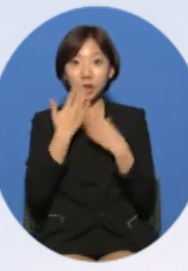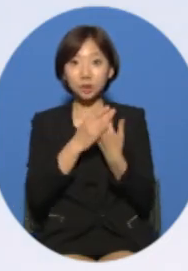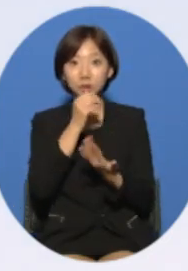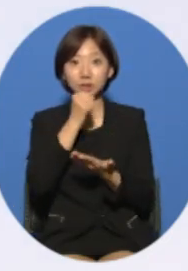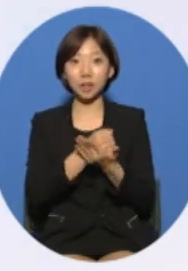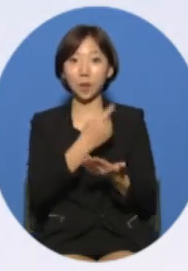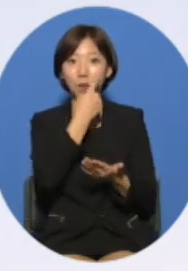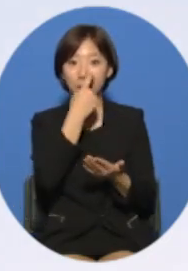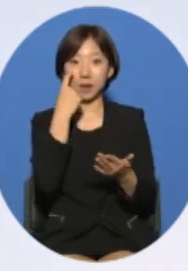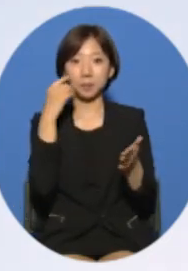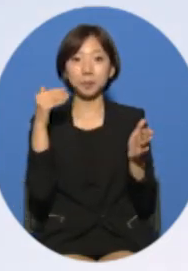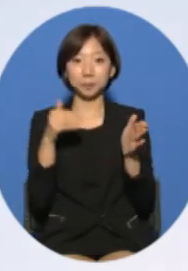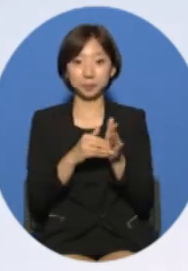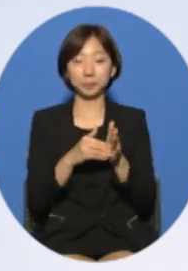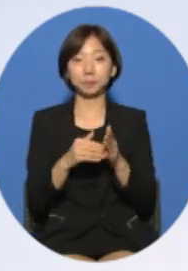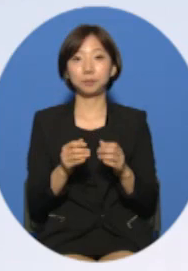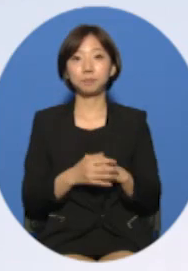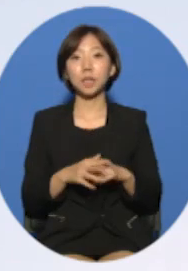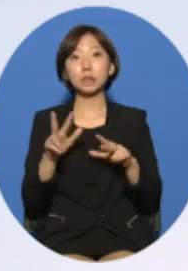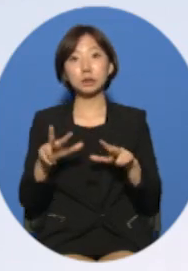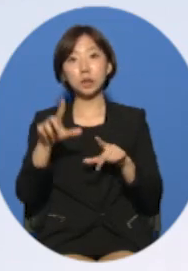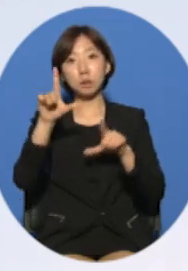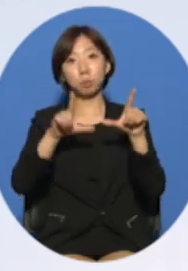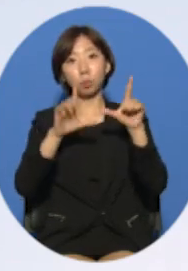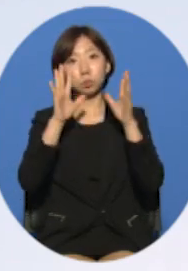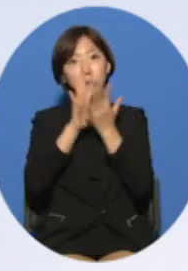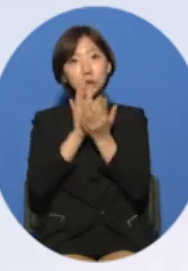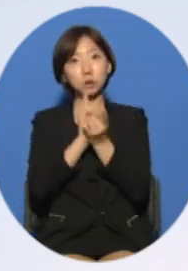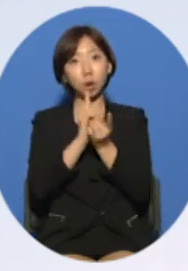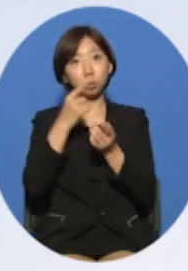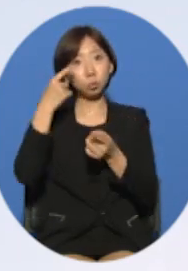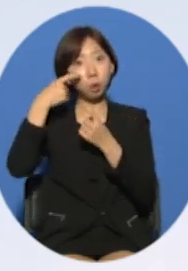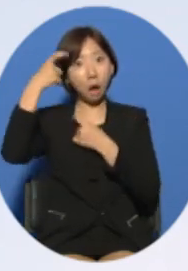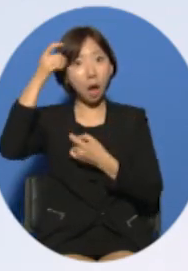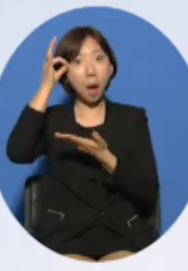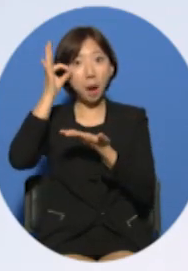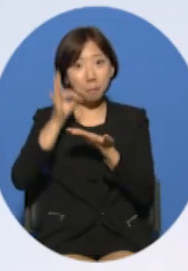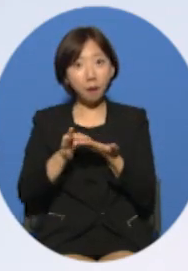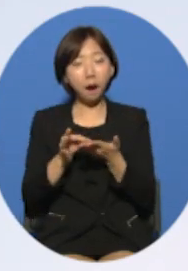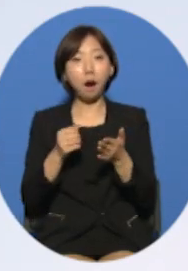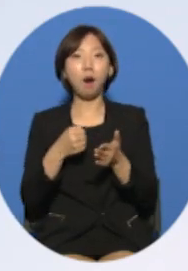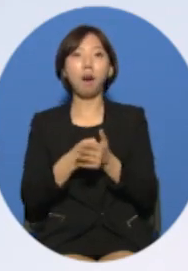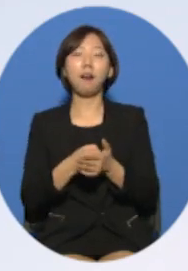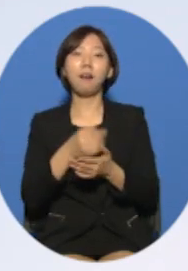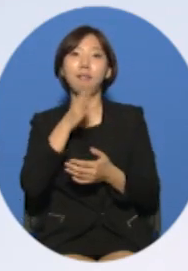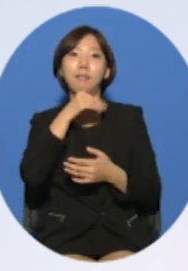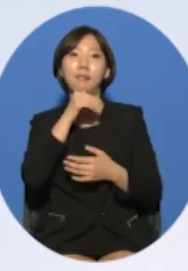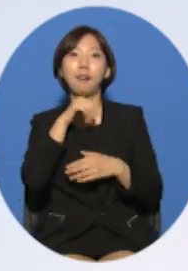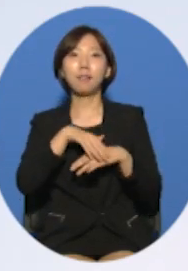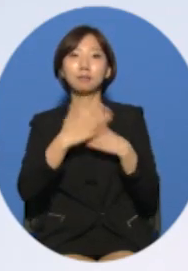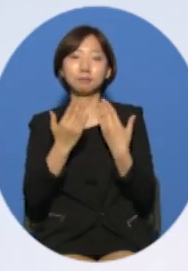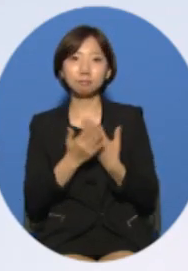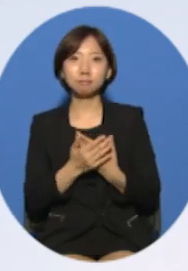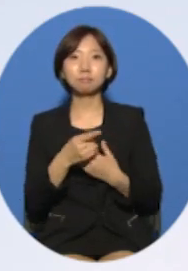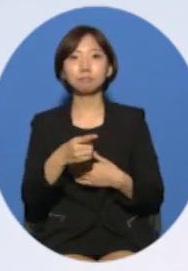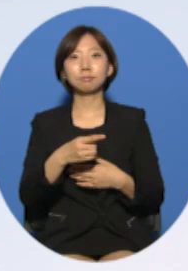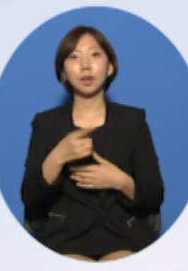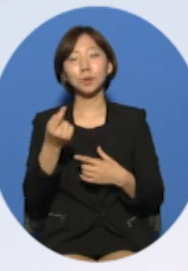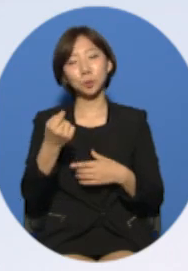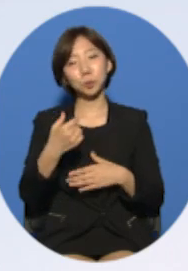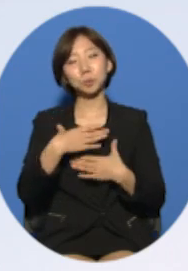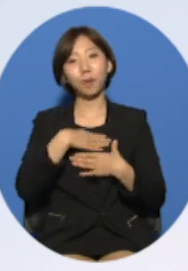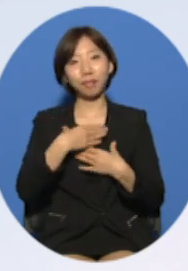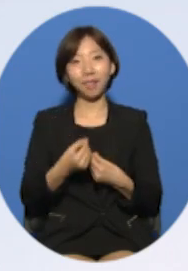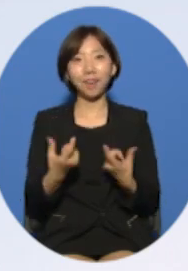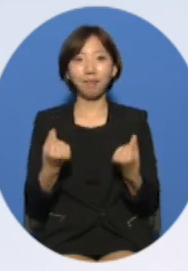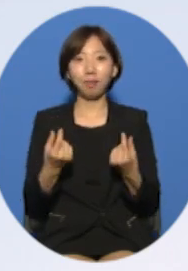저희가 정말 좀 마음이 놓이는 부분이 많은 것이요. 맞습니다. 아, 이 투표라는 게 사실은 공정하고 투명하게 이루어지는 게 가장